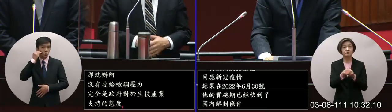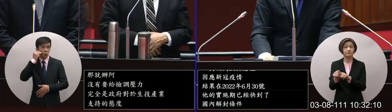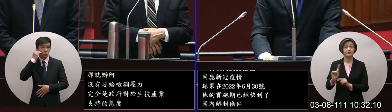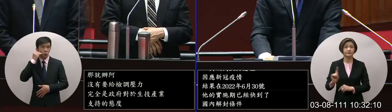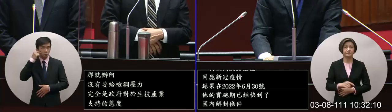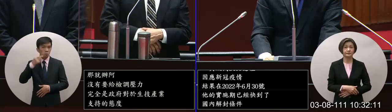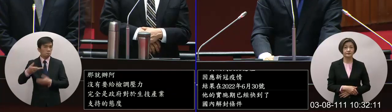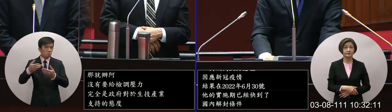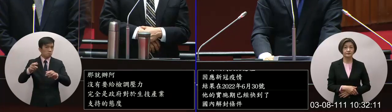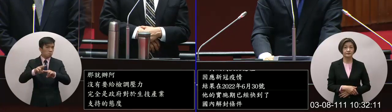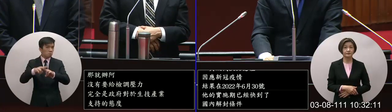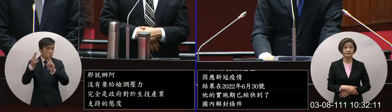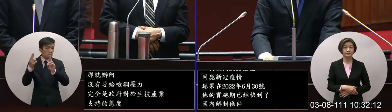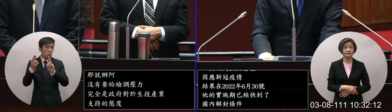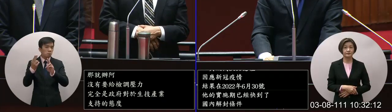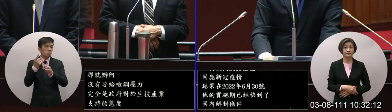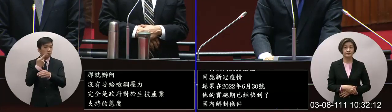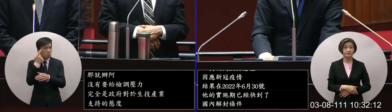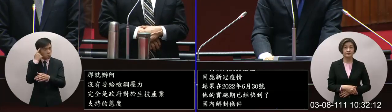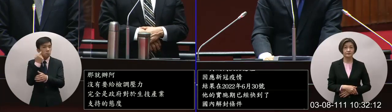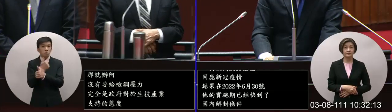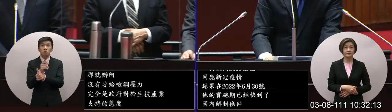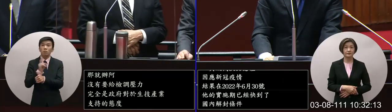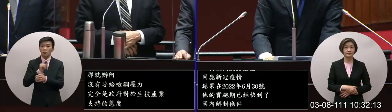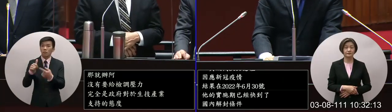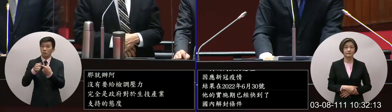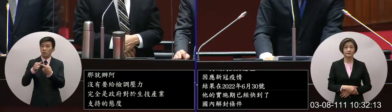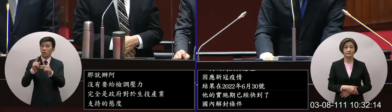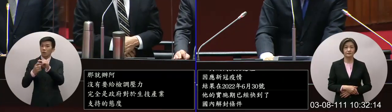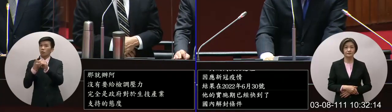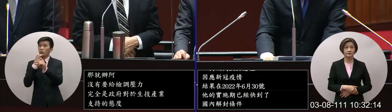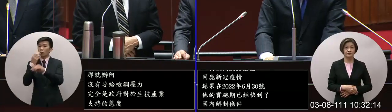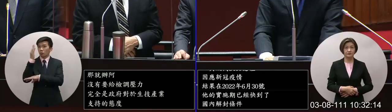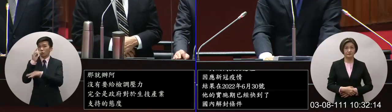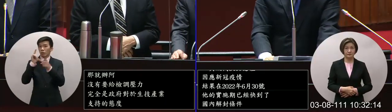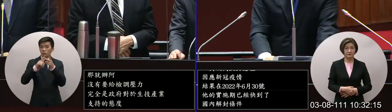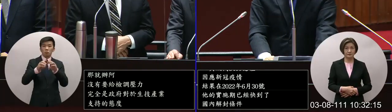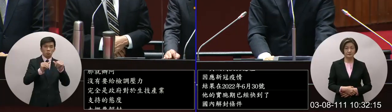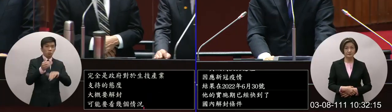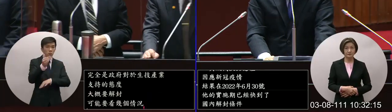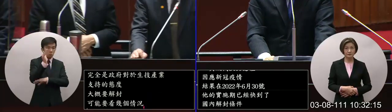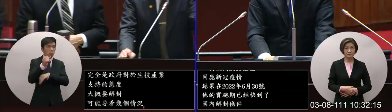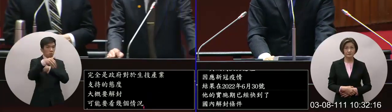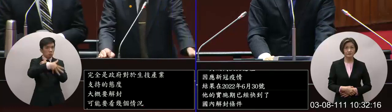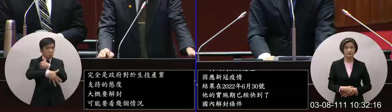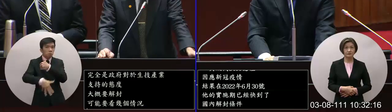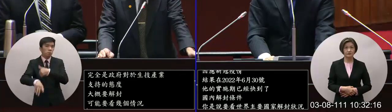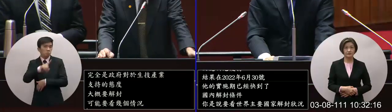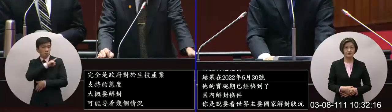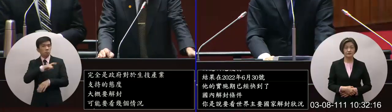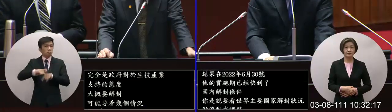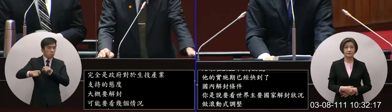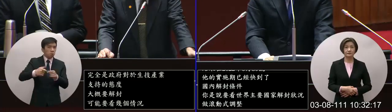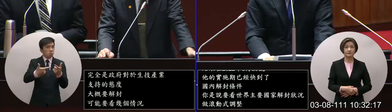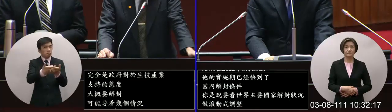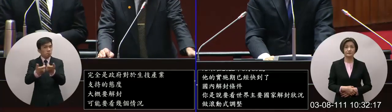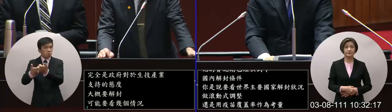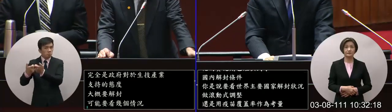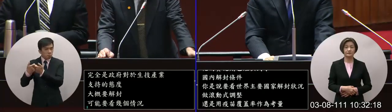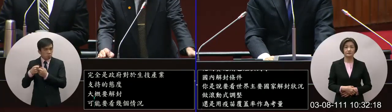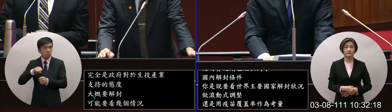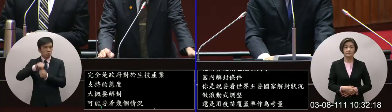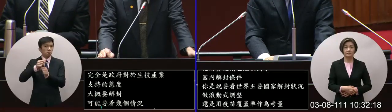个情况，一个是我们自己中央跟地方，还有产业个人自主应变，好，这样的一个能力的提